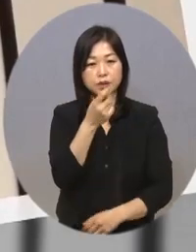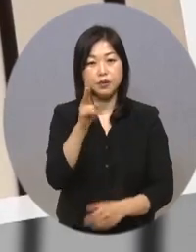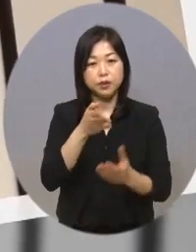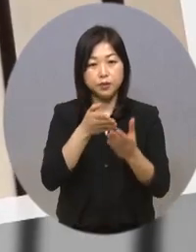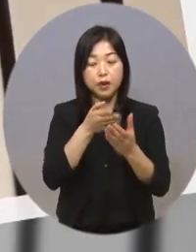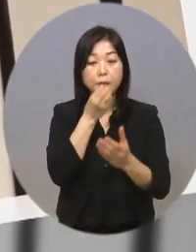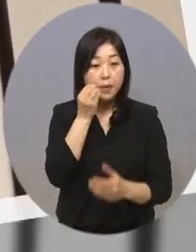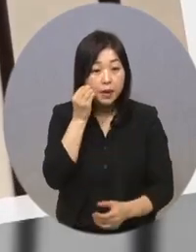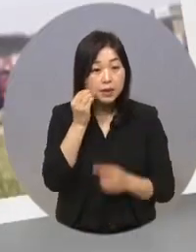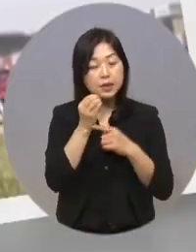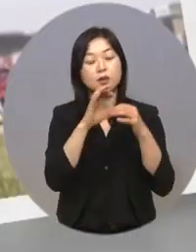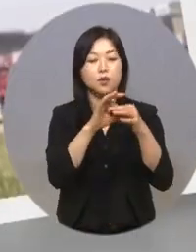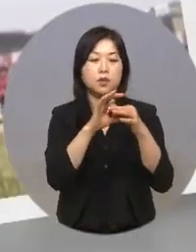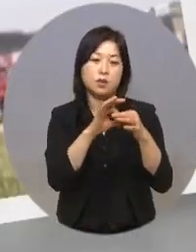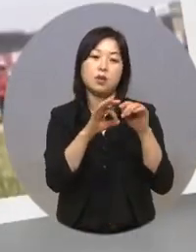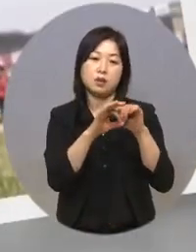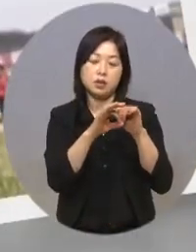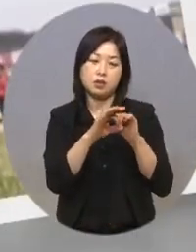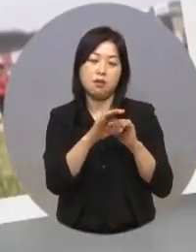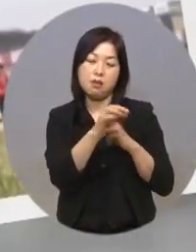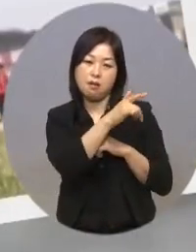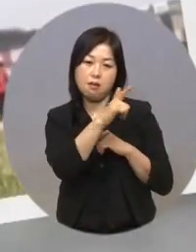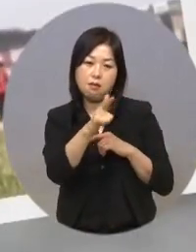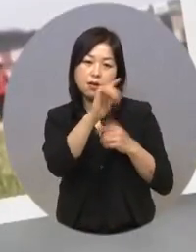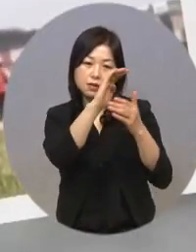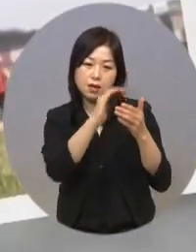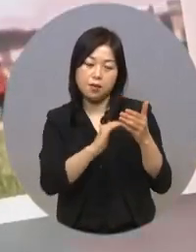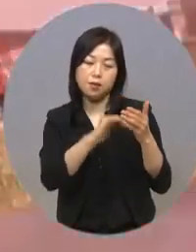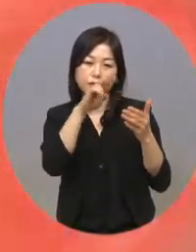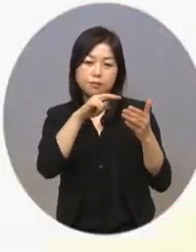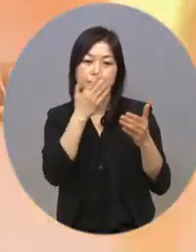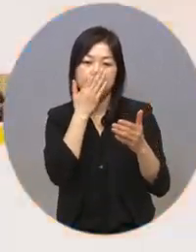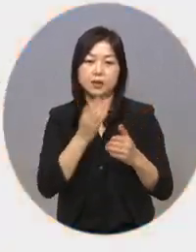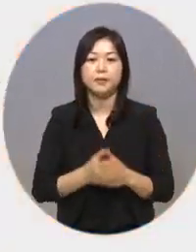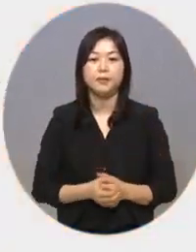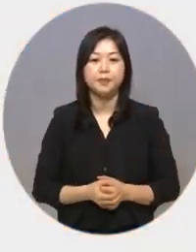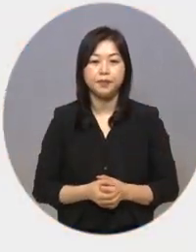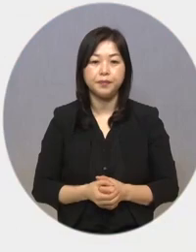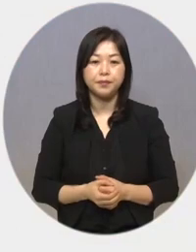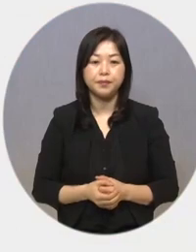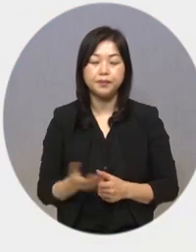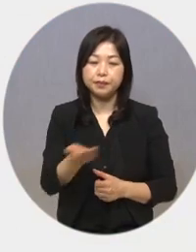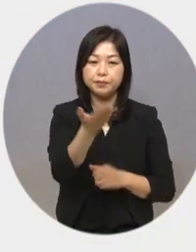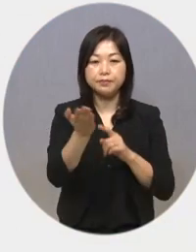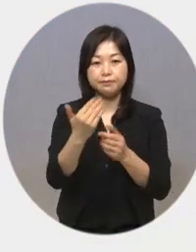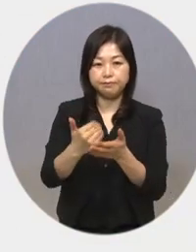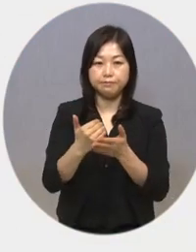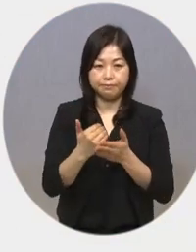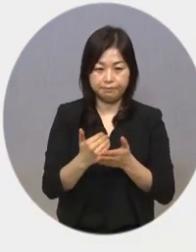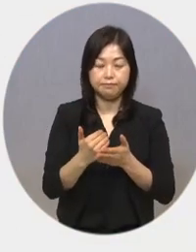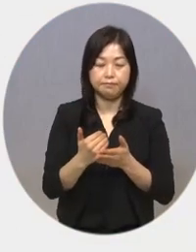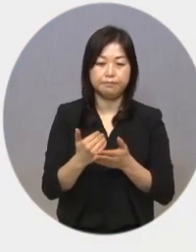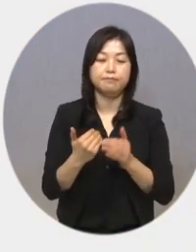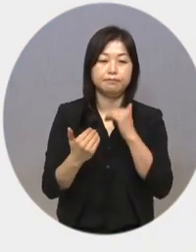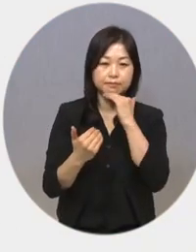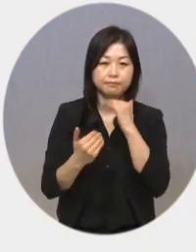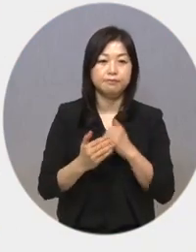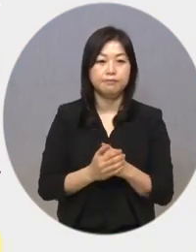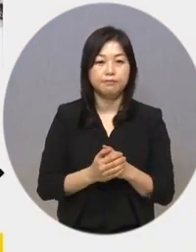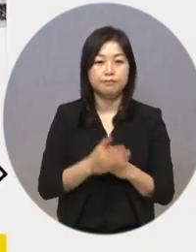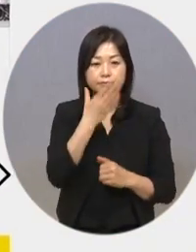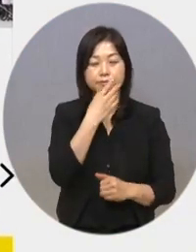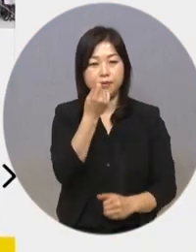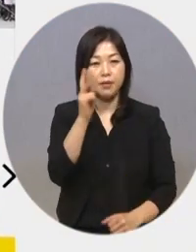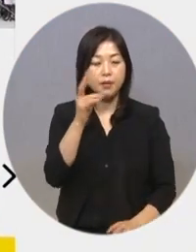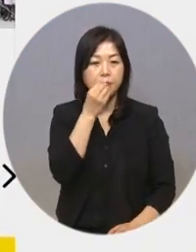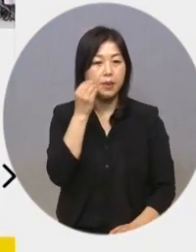웰페어뉴스 홈페이지를 통해 보다 다양한 소식을 접할 수 있습니다. 시청자 여러분의 제보를 기다립니다. 웰페어뉴스